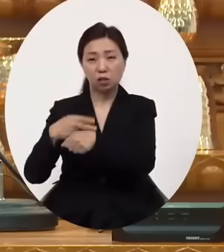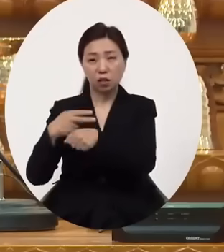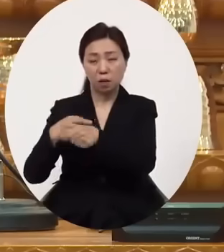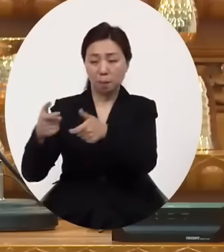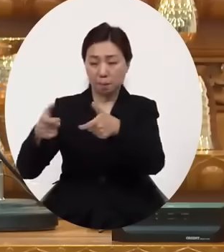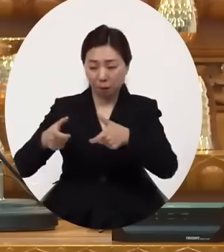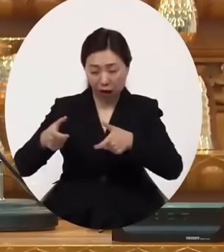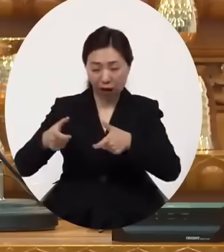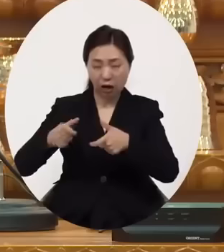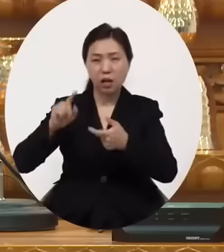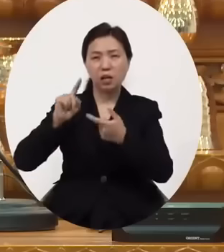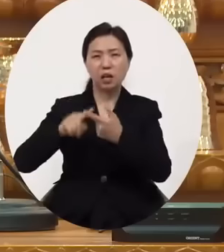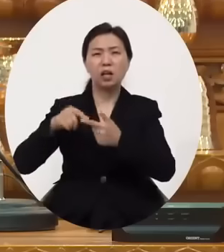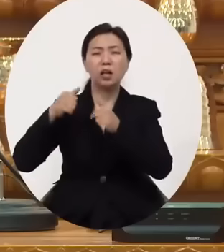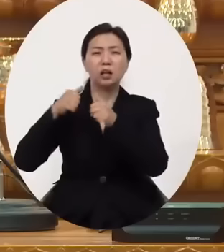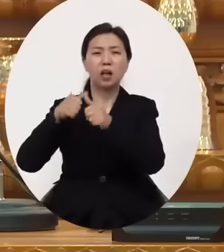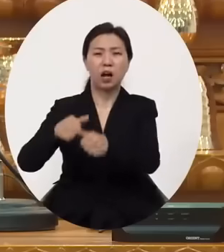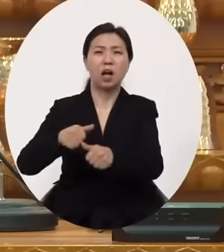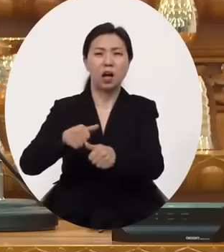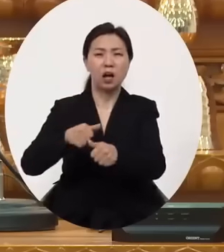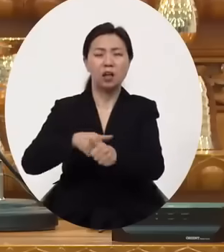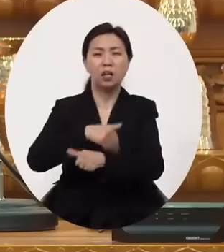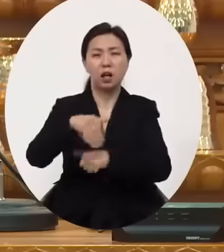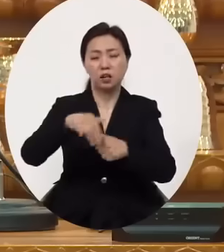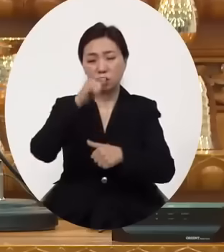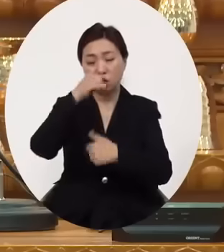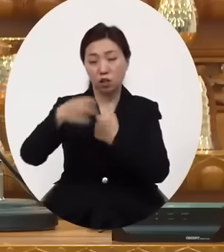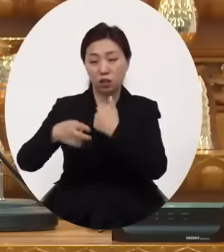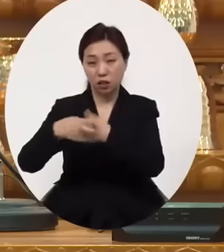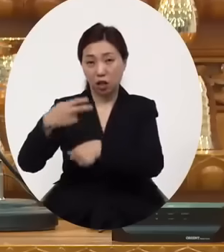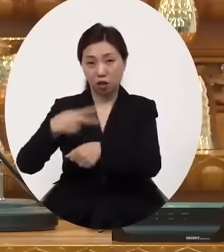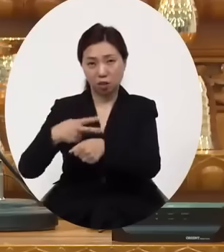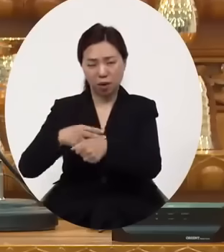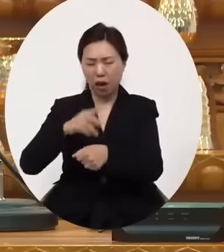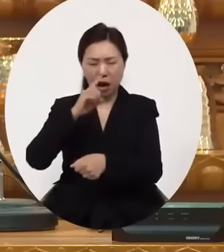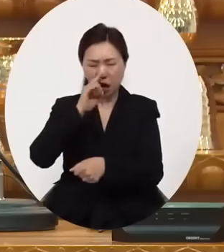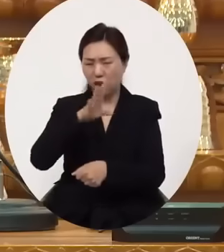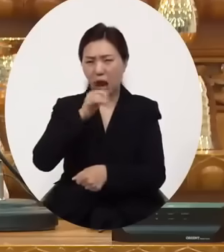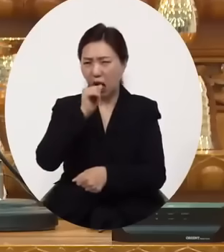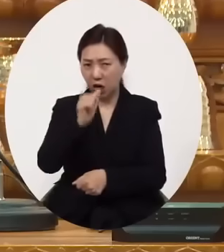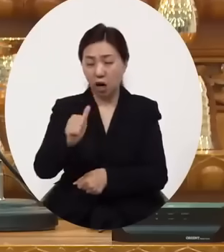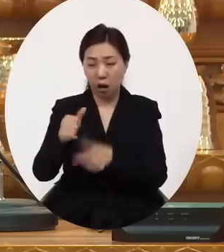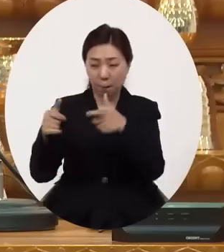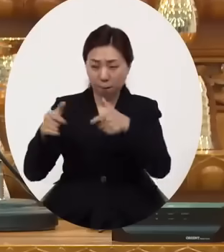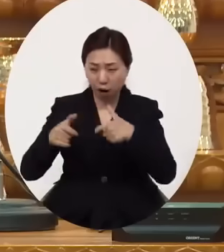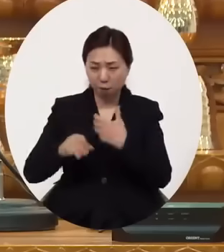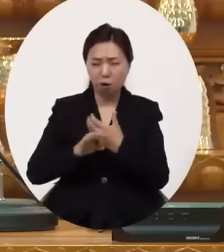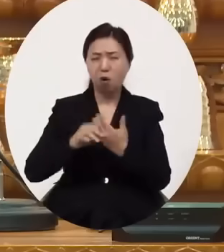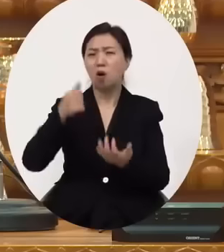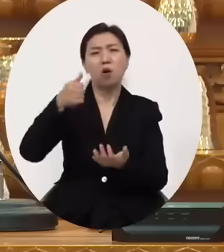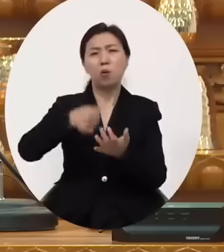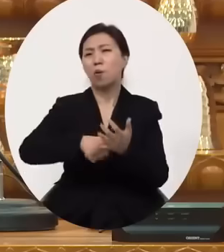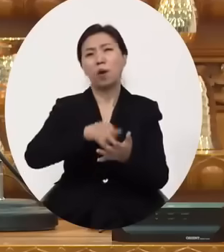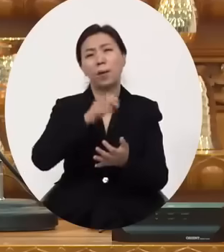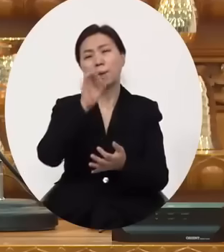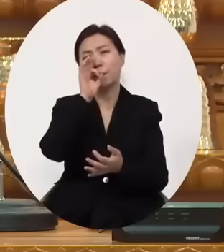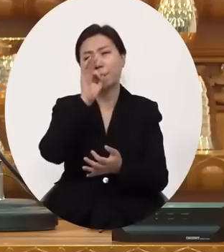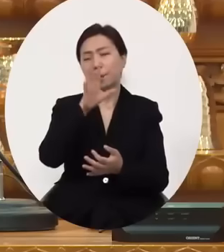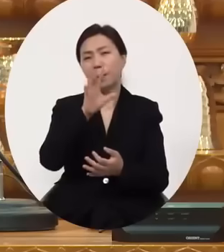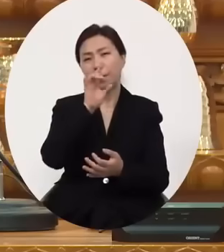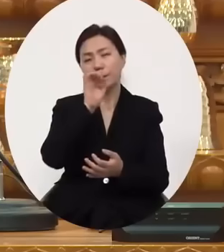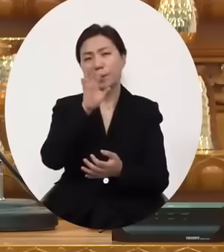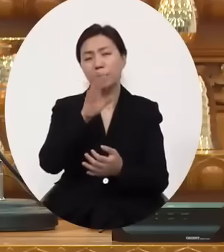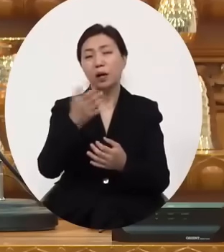따라서 의사가 절대로 하면 안 됩니다 하면 안 해야 돼요. 근데 약간의 재활의 의미가 있듯이 빨리 하지